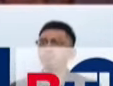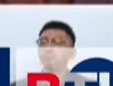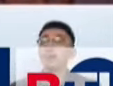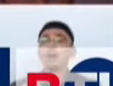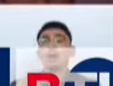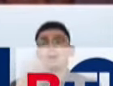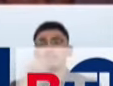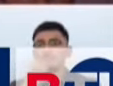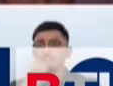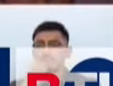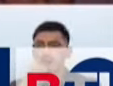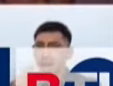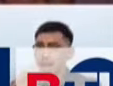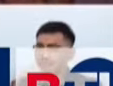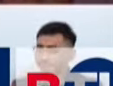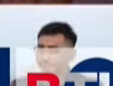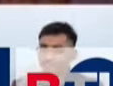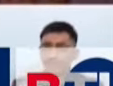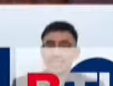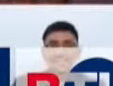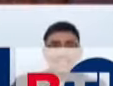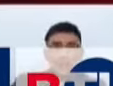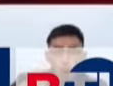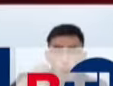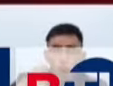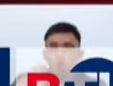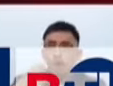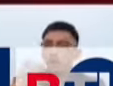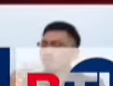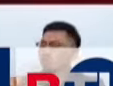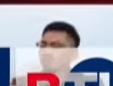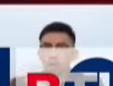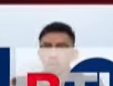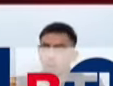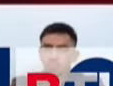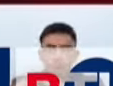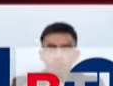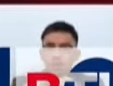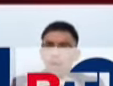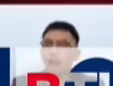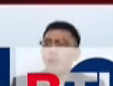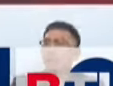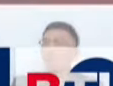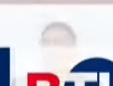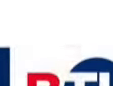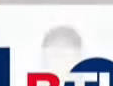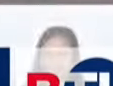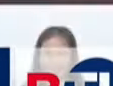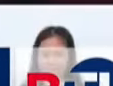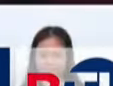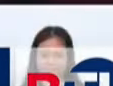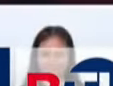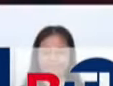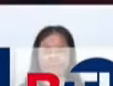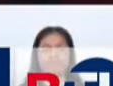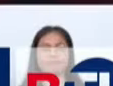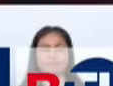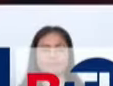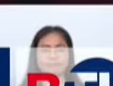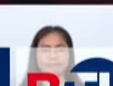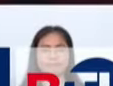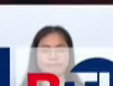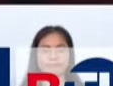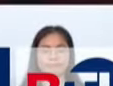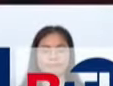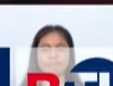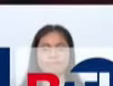menguntungkan kroni merusak lingkungan dan tidak menghasilkan ini harus diubah Terima kasih